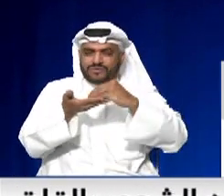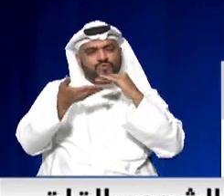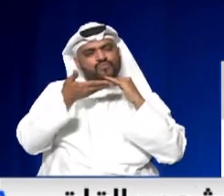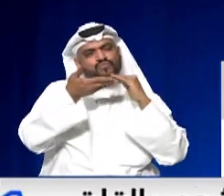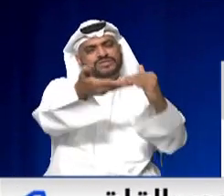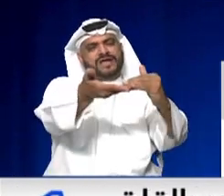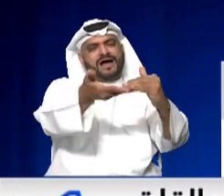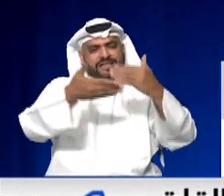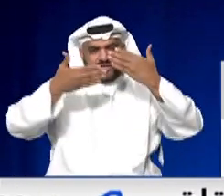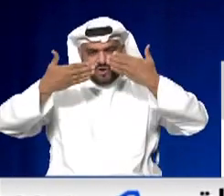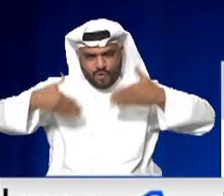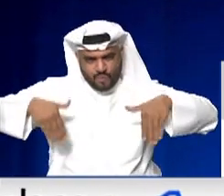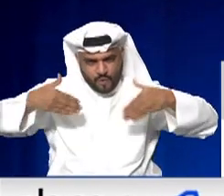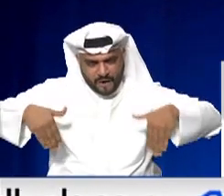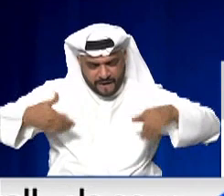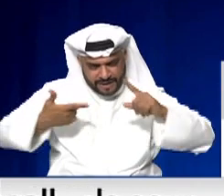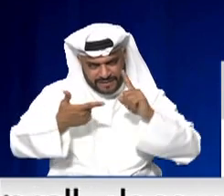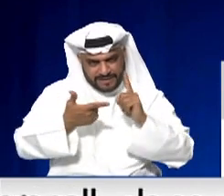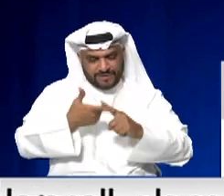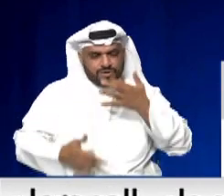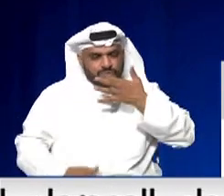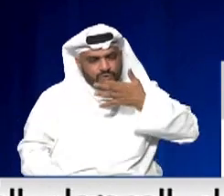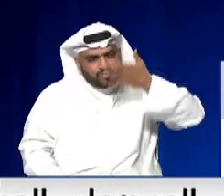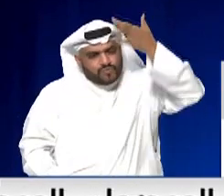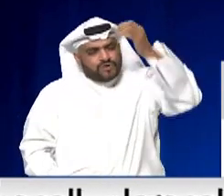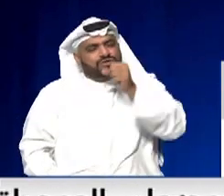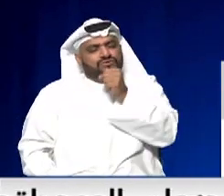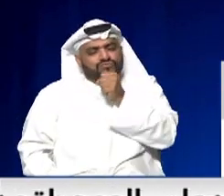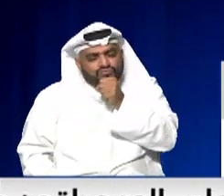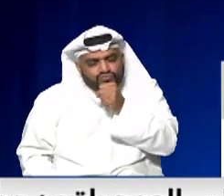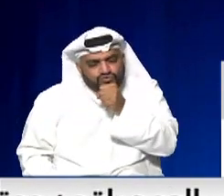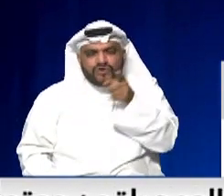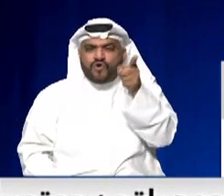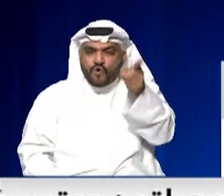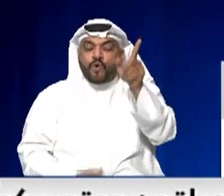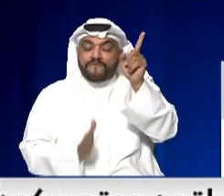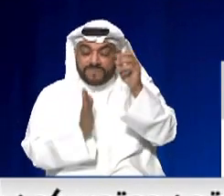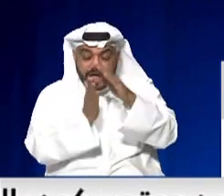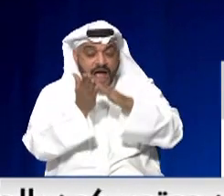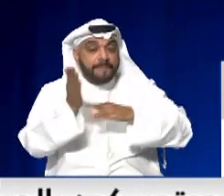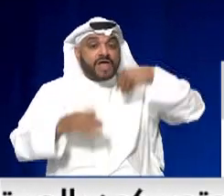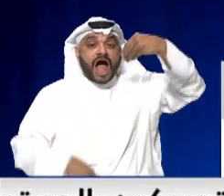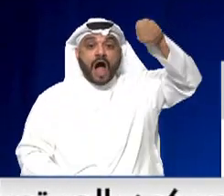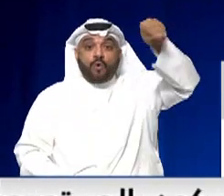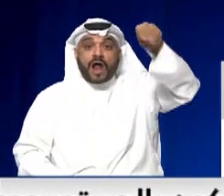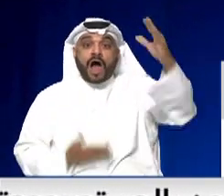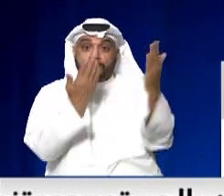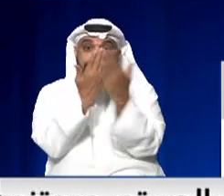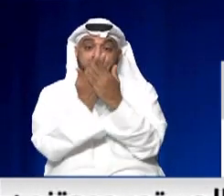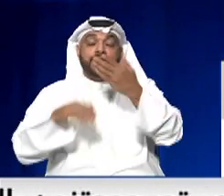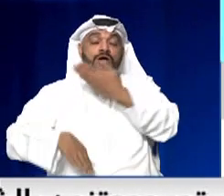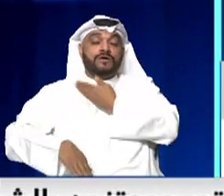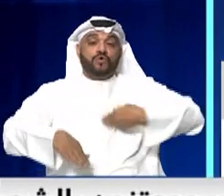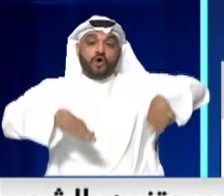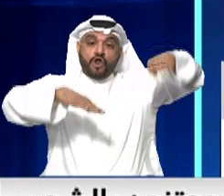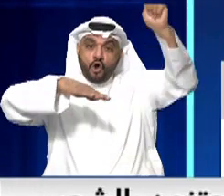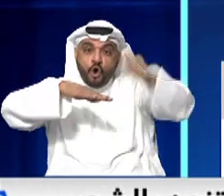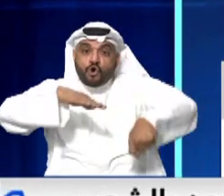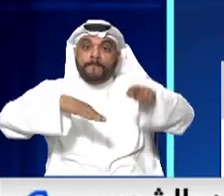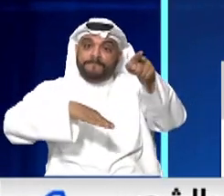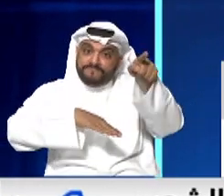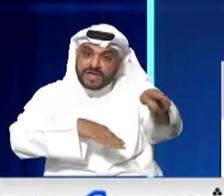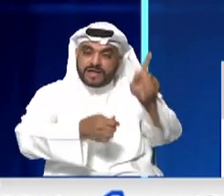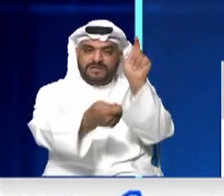كالمعاقين وذوي الاحتياجات الخاصة وكبار السن والنساء، شريطة أن تكون كافة الأحكام متعلقة بالقضايا